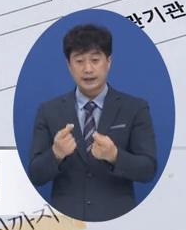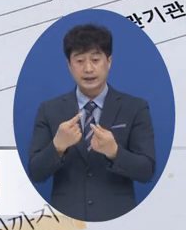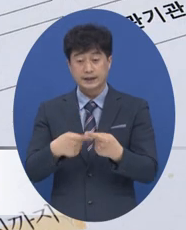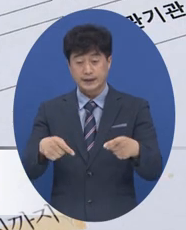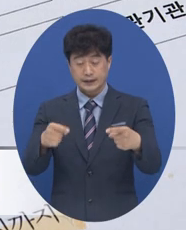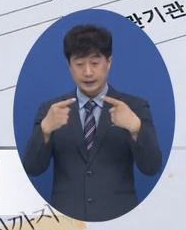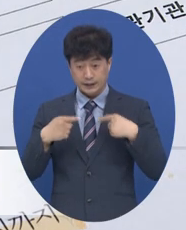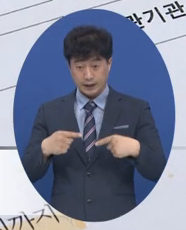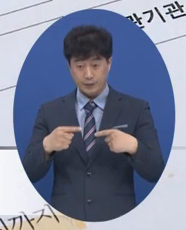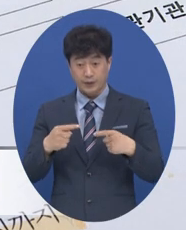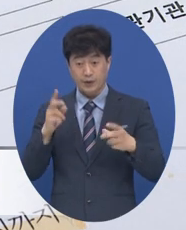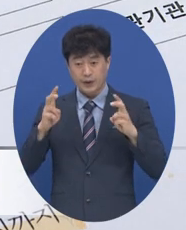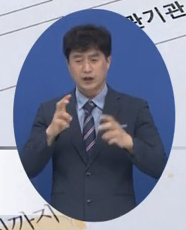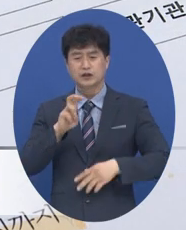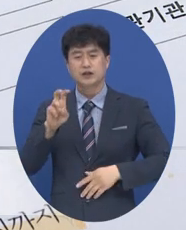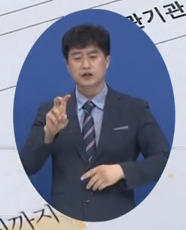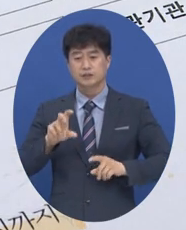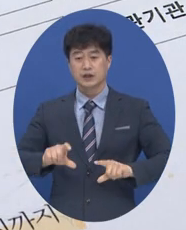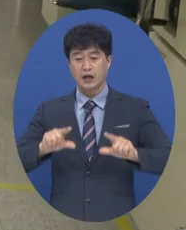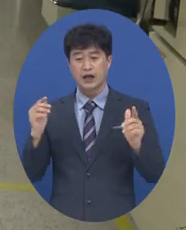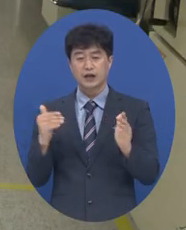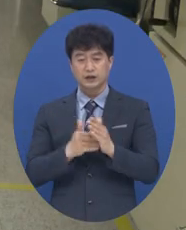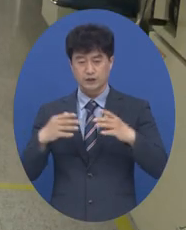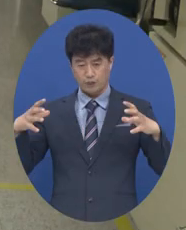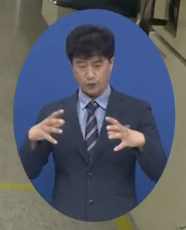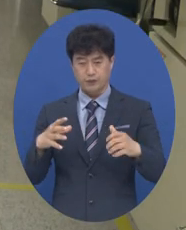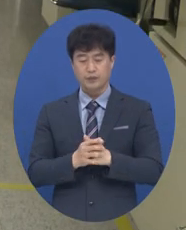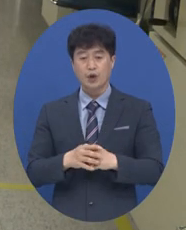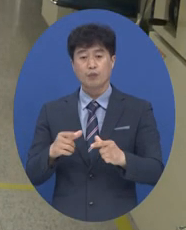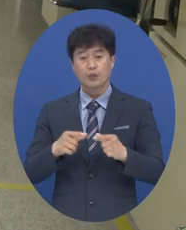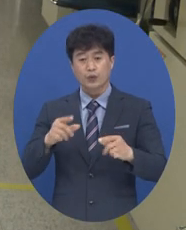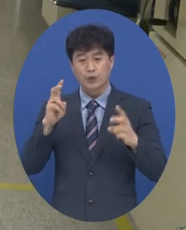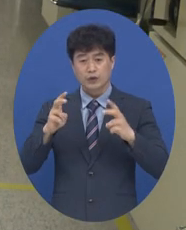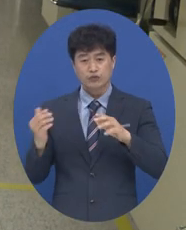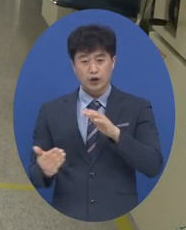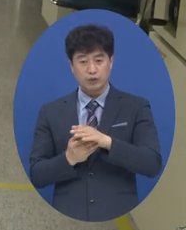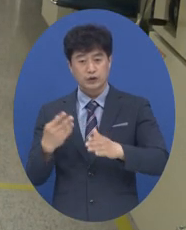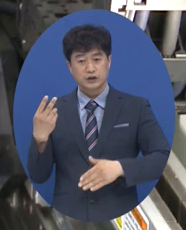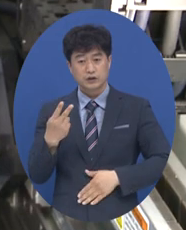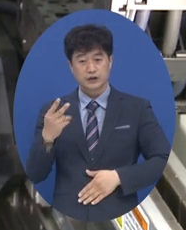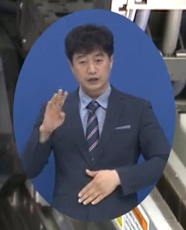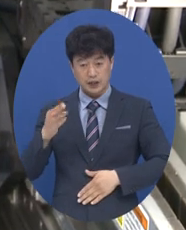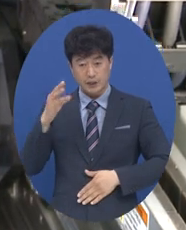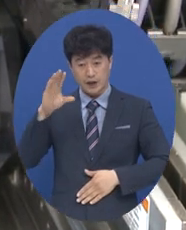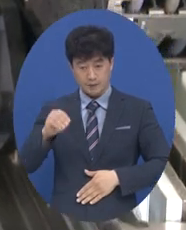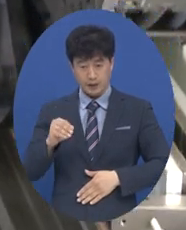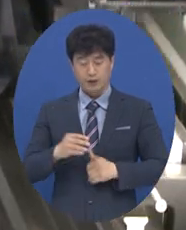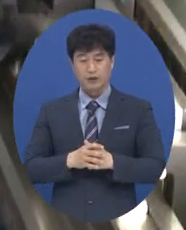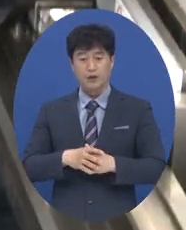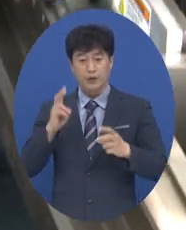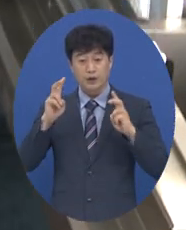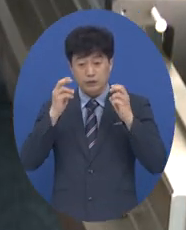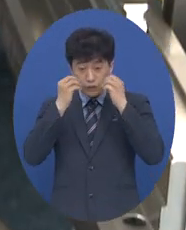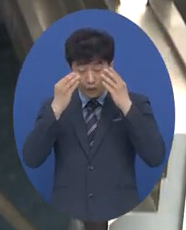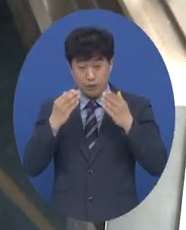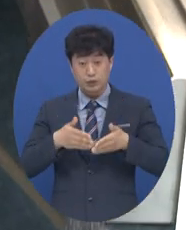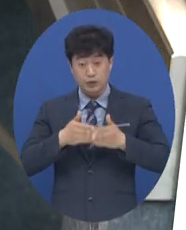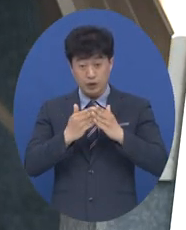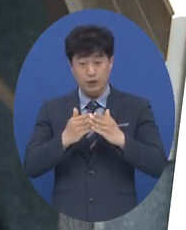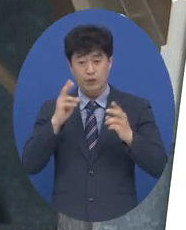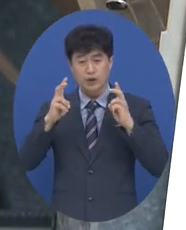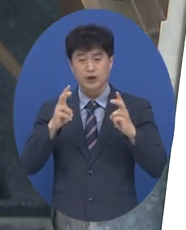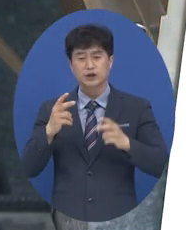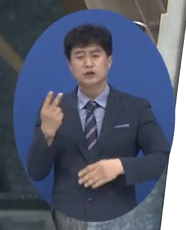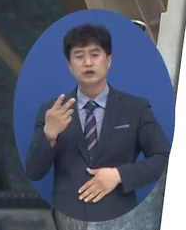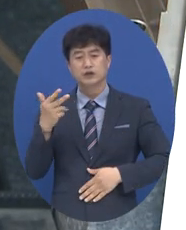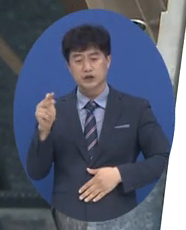기업들을 경기도가 오는 20일까지 모집합니다. 일반 기업은 최대 2,400만 원, 창업 기업은 최대 2,700만